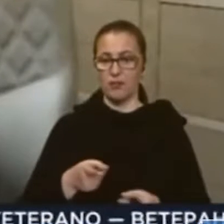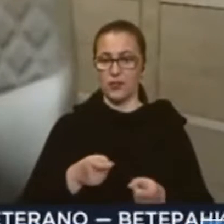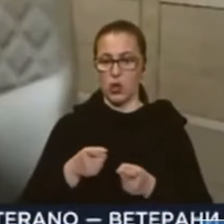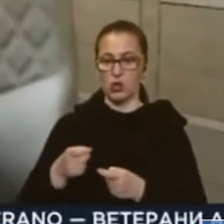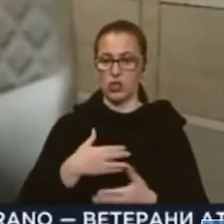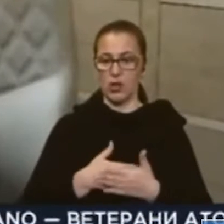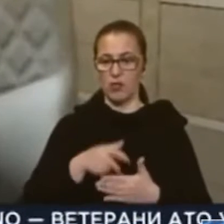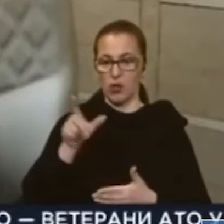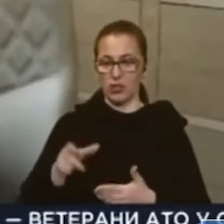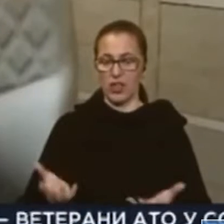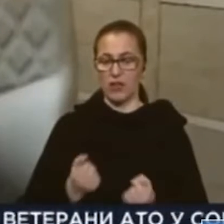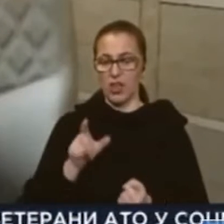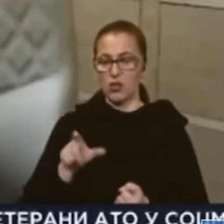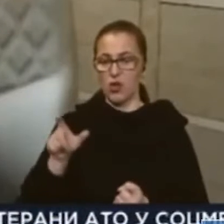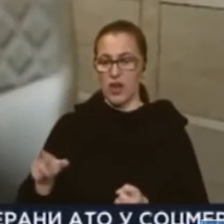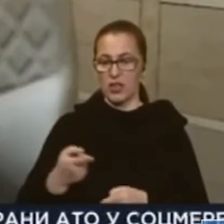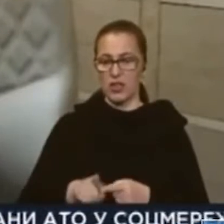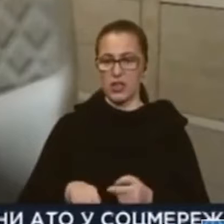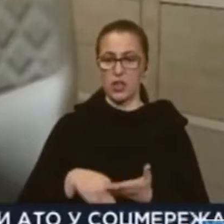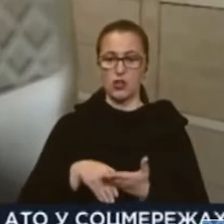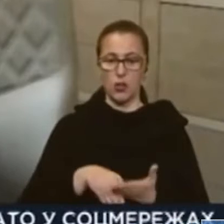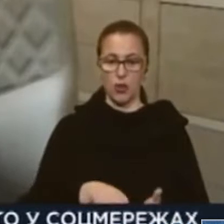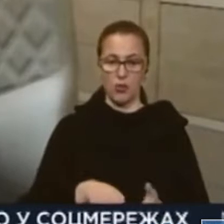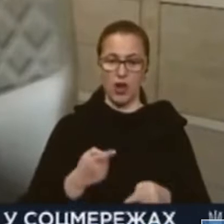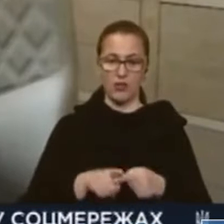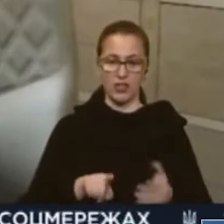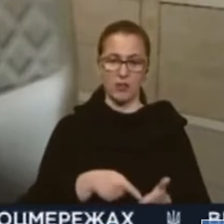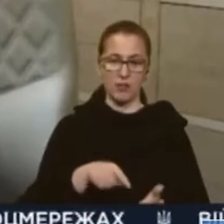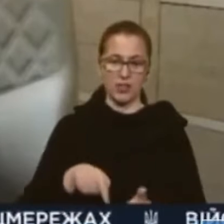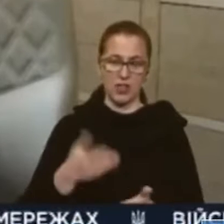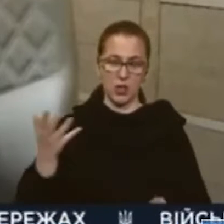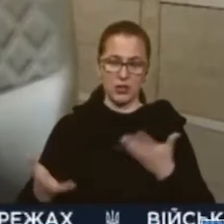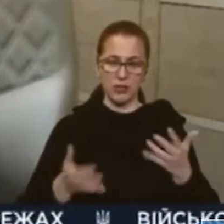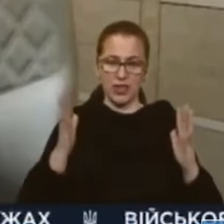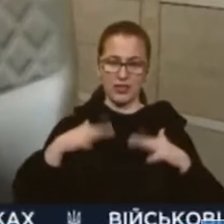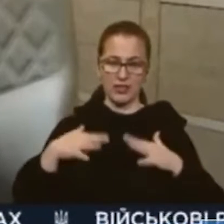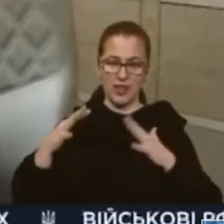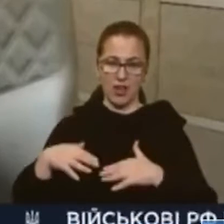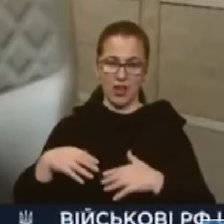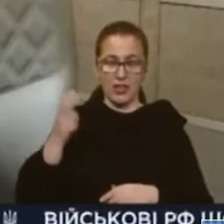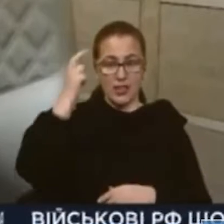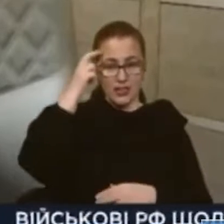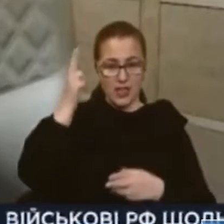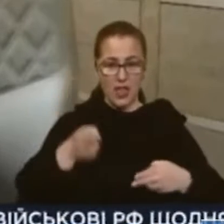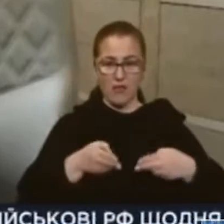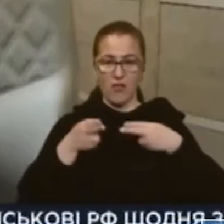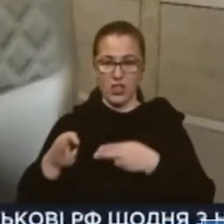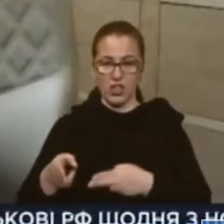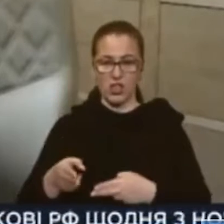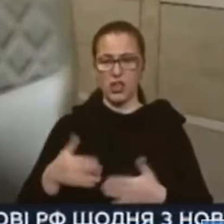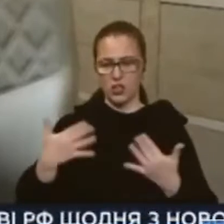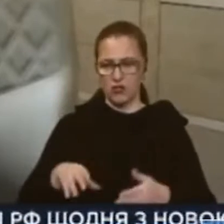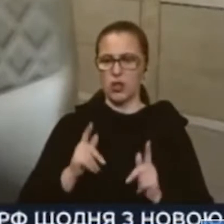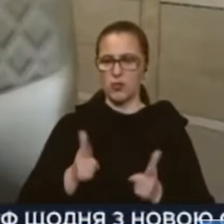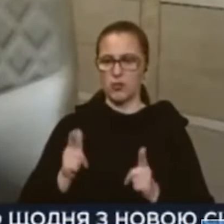долучаємо волонтерів, рятувальників, які допомагають в цих містах розбирати завали. З Києва виїжджають і